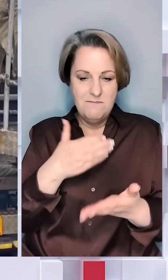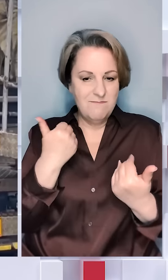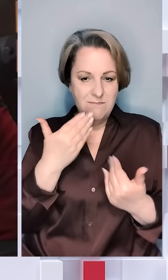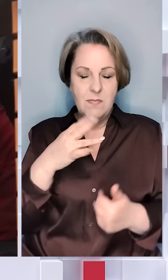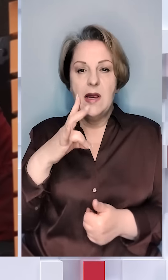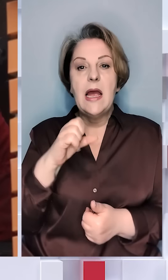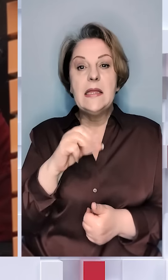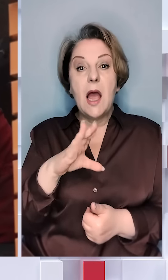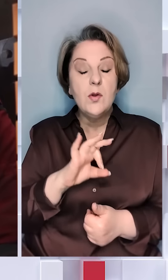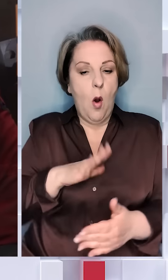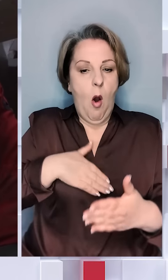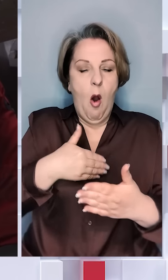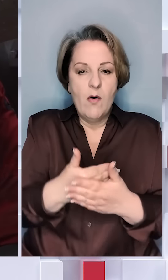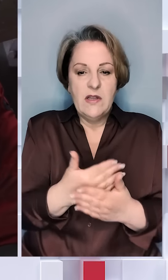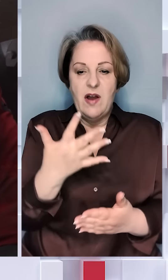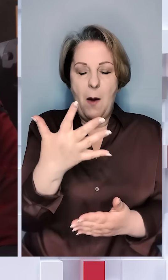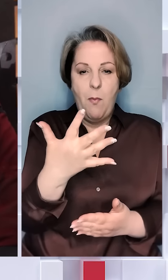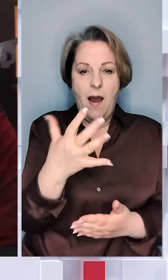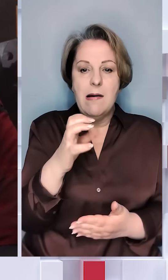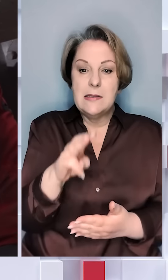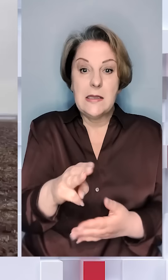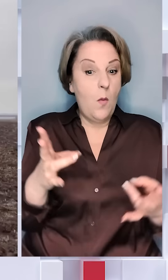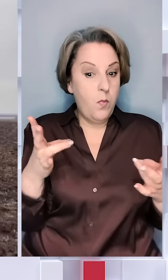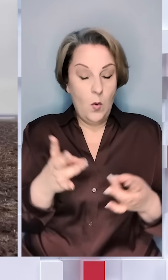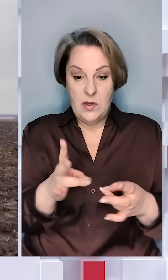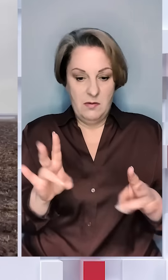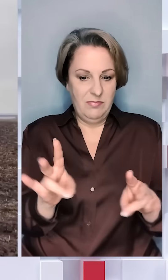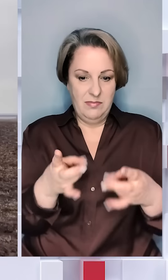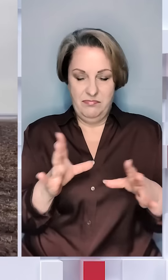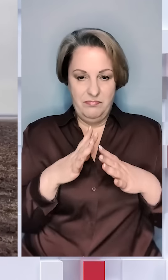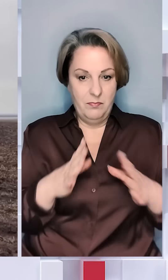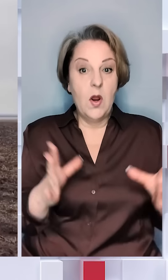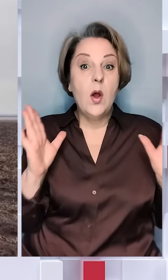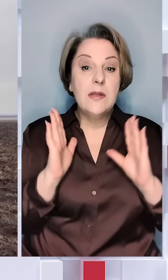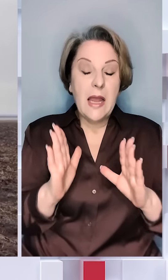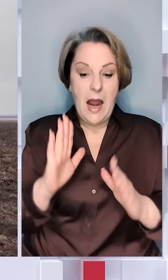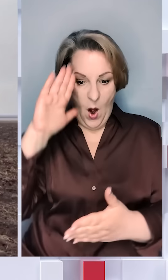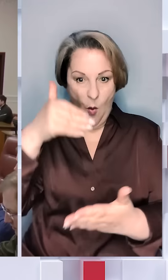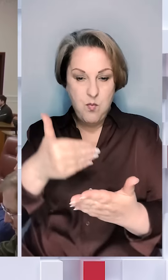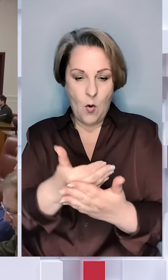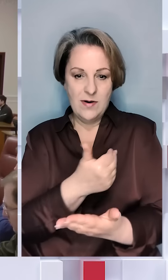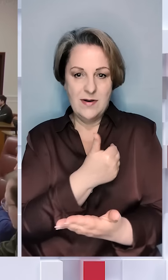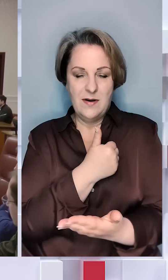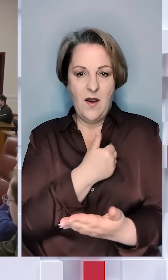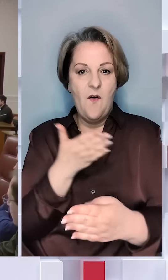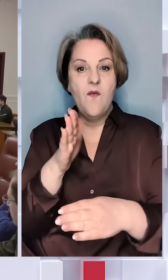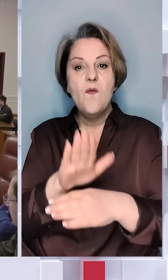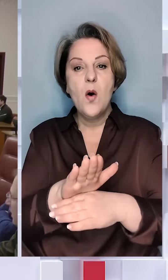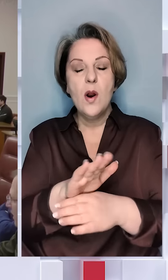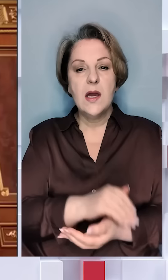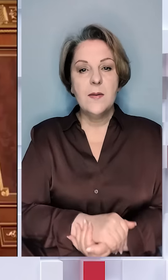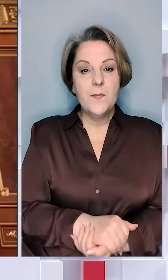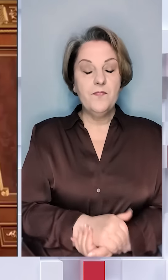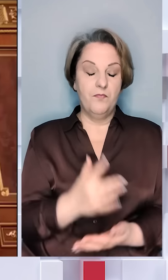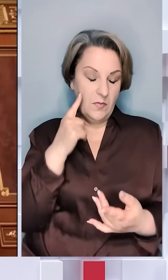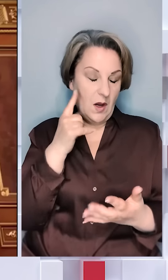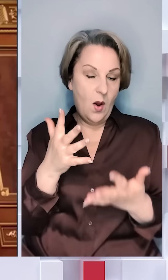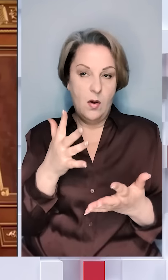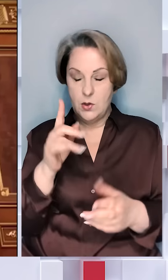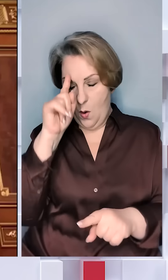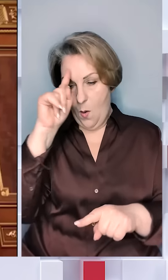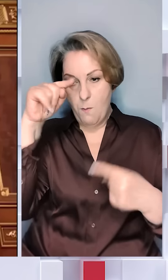НАТО, тож активації 5 статті потрібно не було. Достатньо лише політичної волі, зазначив Зеленський.